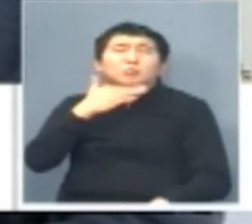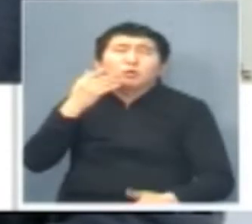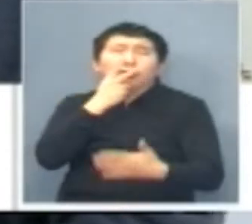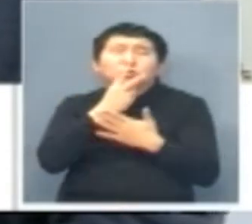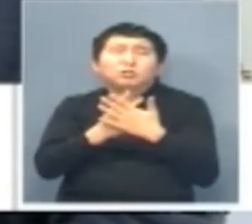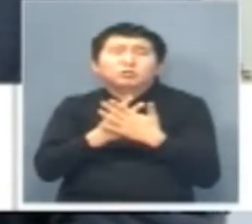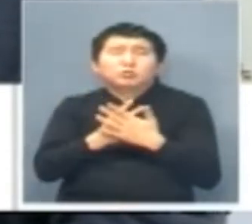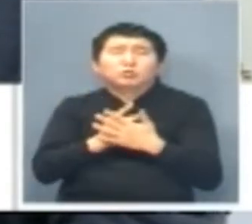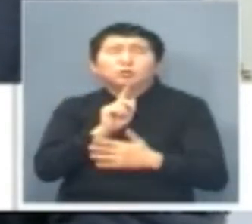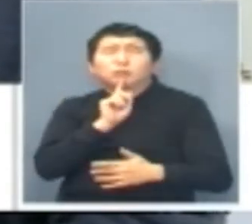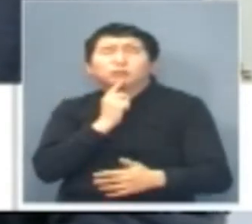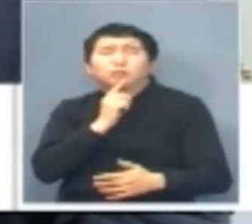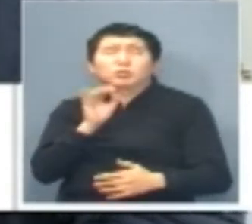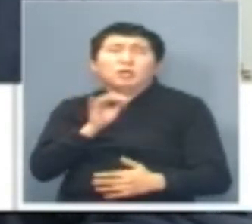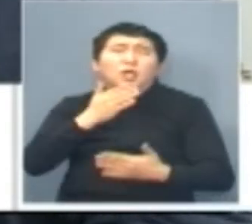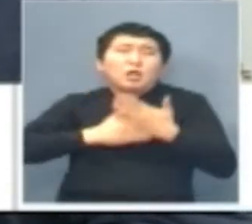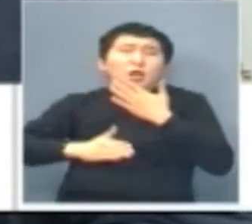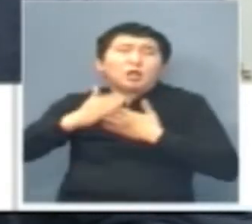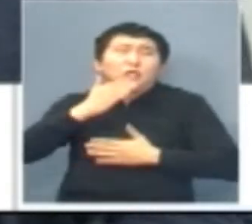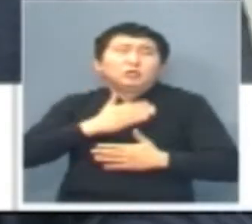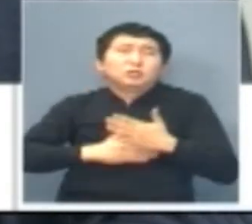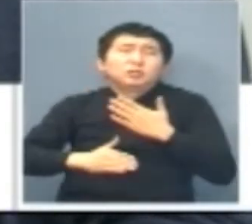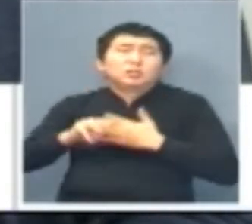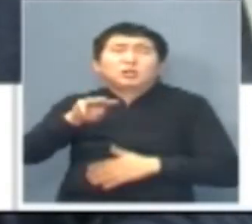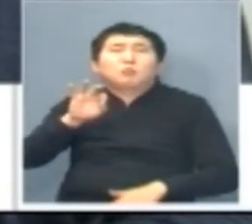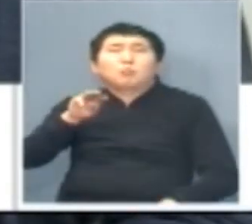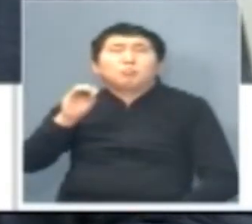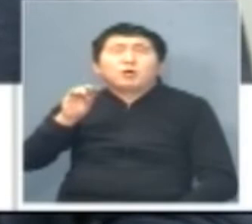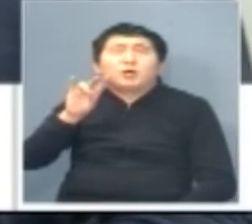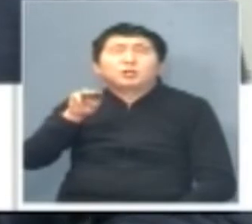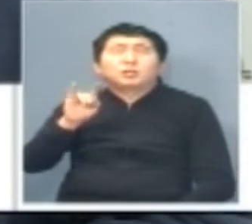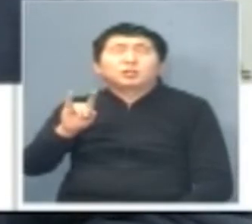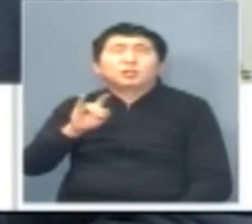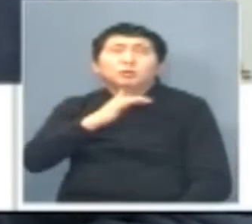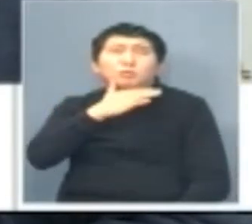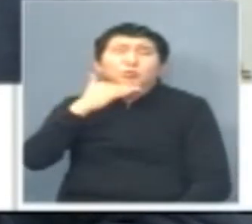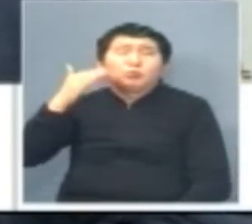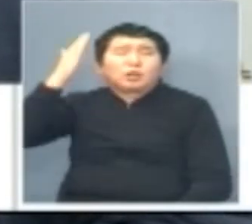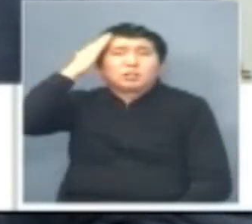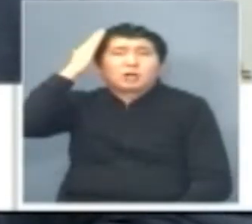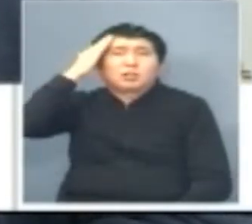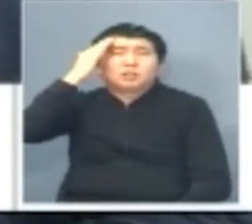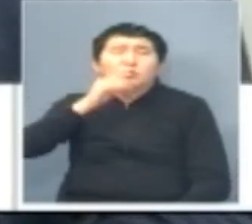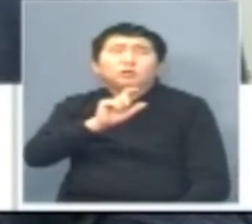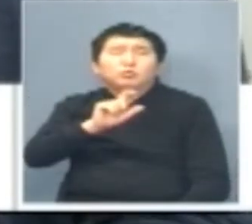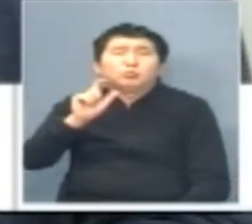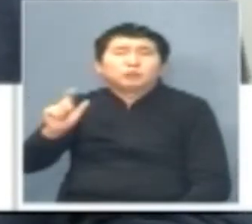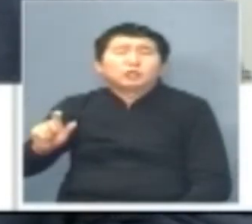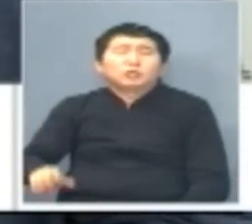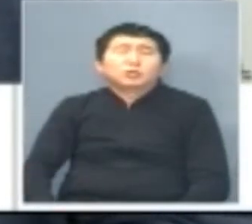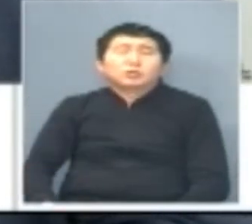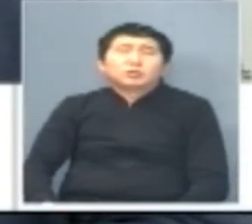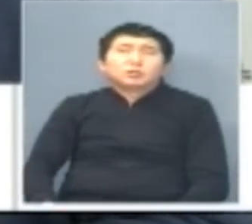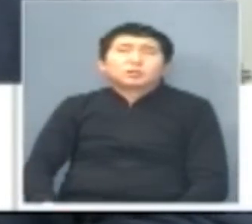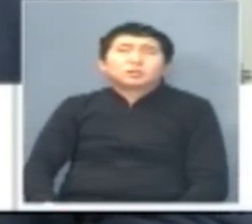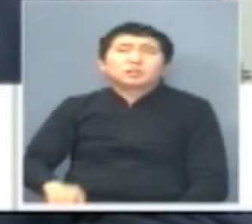радостные моменты становились наставниками для пришедших после нас ногу нас талантливых ребят здесь а чему мы очень рады за все